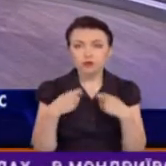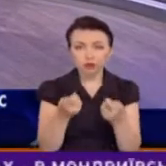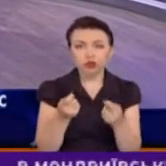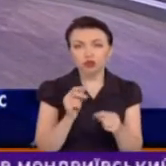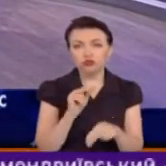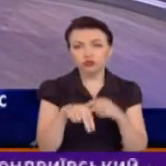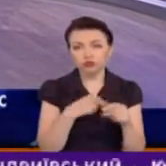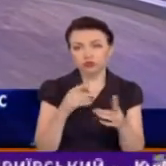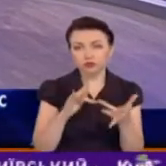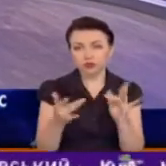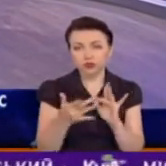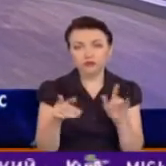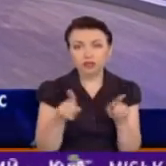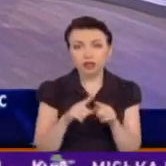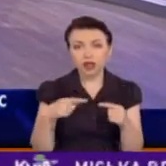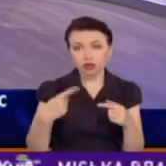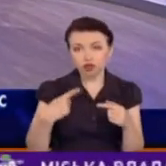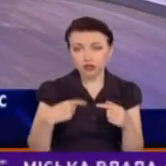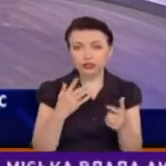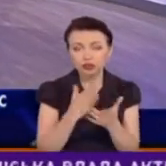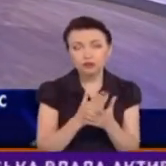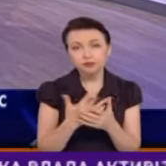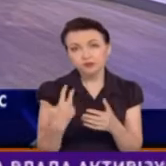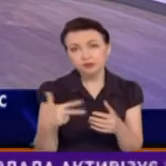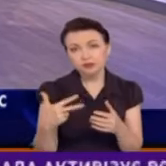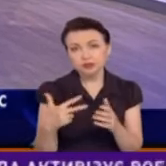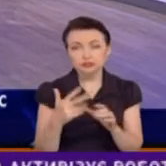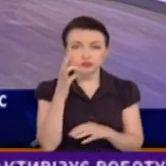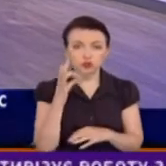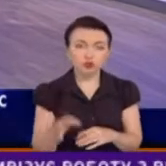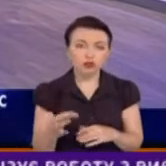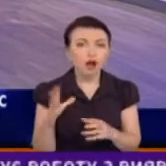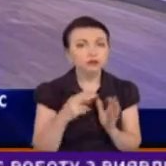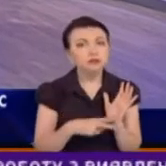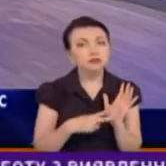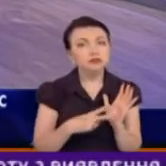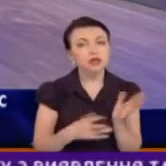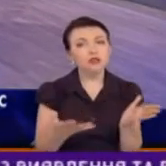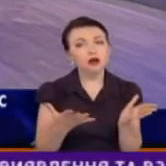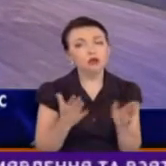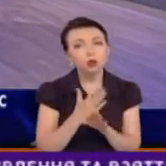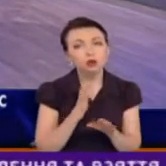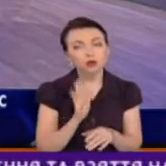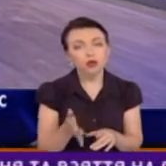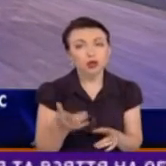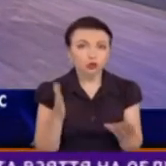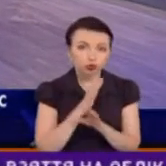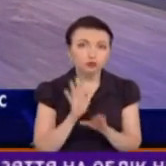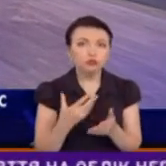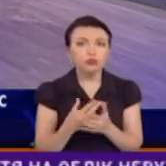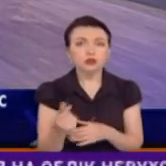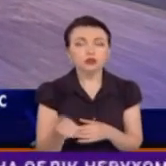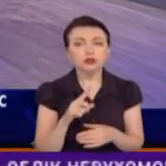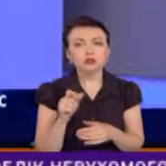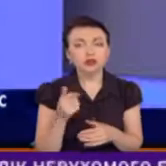країні таких лічильників нараховують сьогодні до 30%. А всі 70%, яка їх доля буде? Доля буде платити